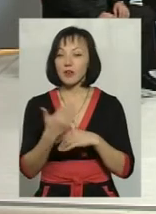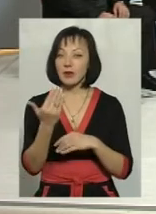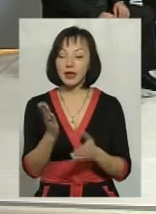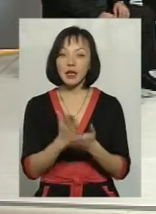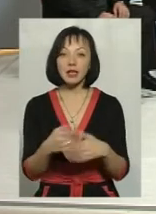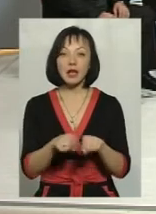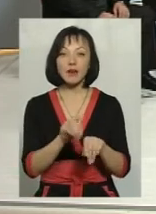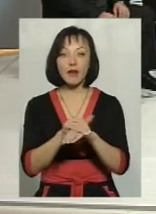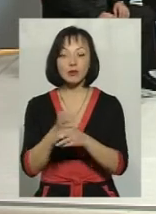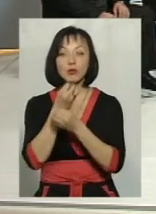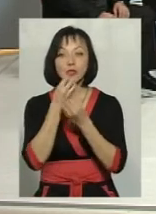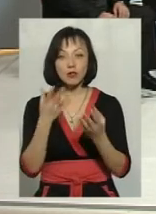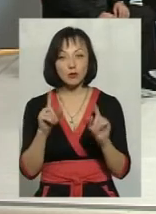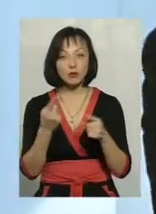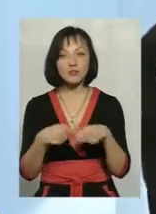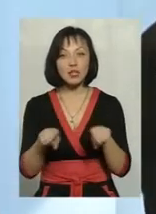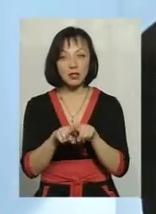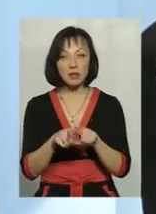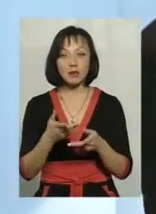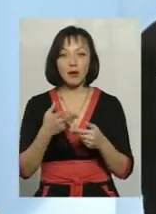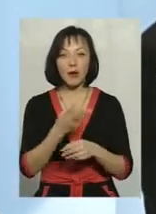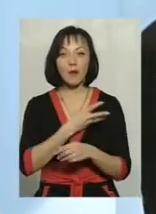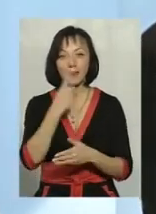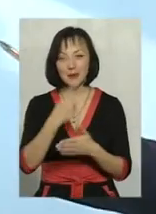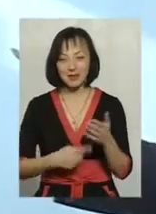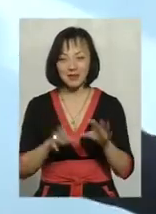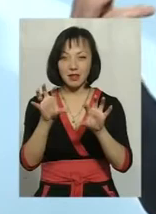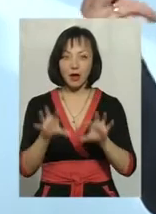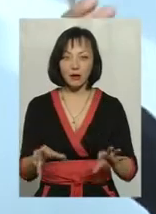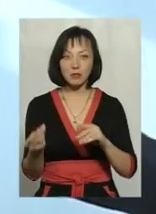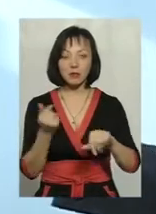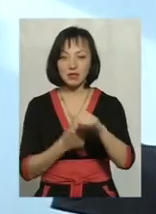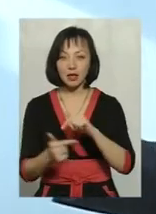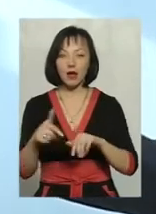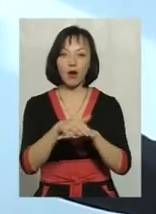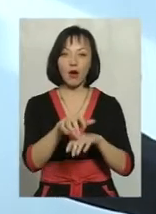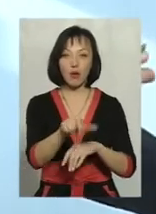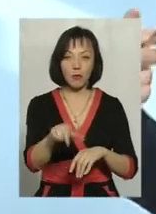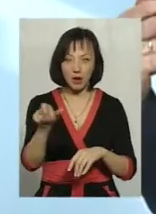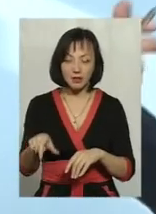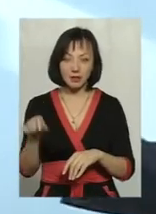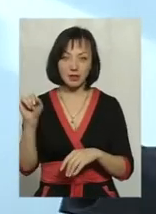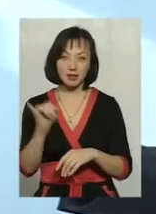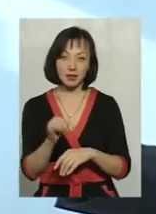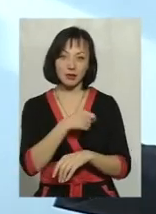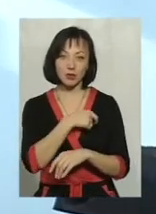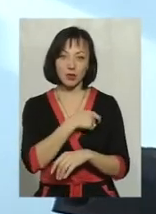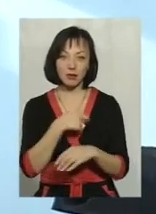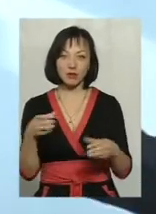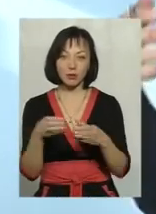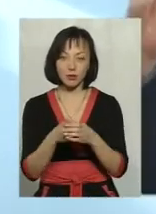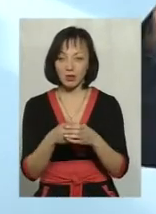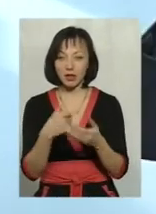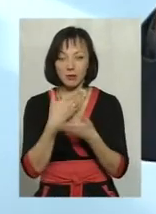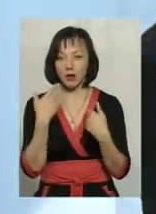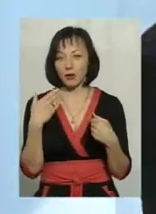такі фактори позитивні, тому що все-таки ми оптимісти. Як легальний бізнес, як громадськість, як, зрештою, депутатський корпус. Я